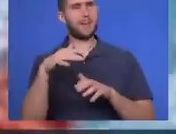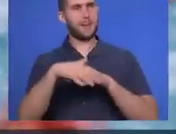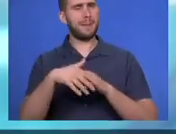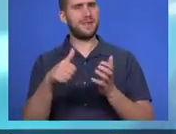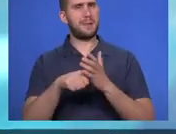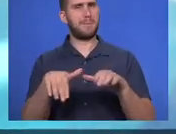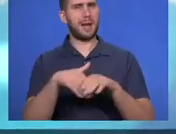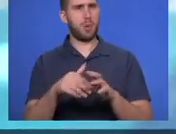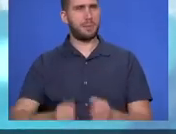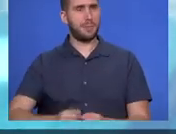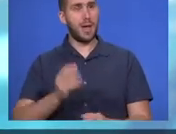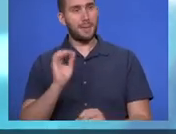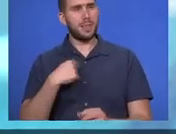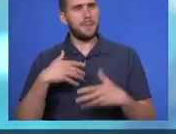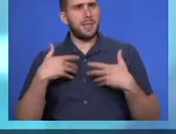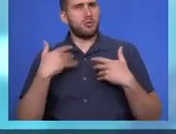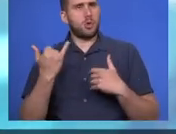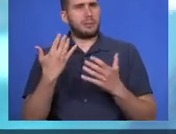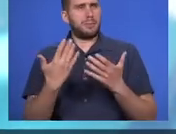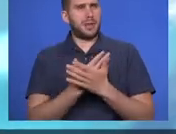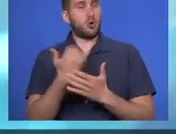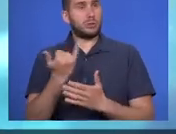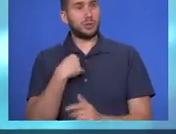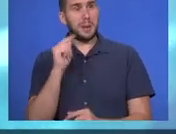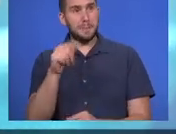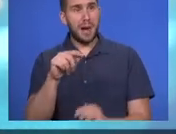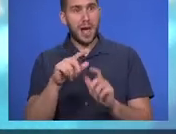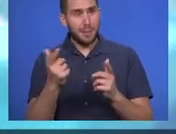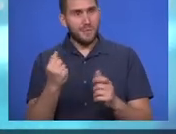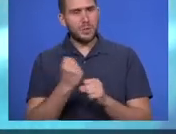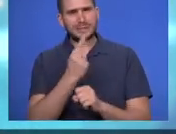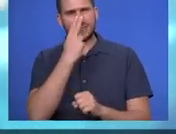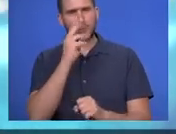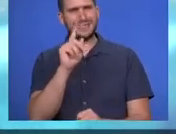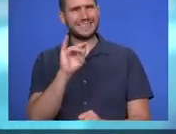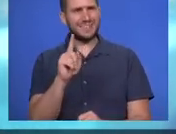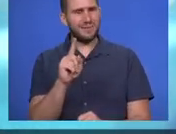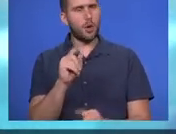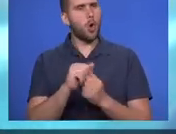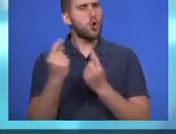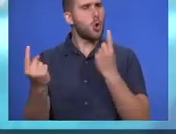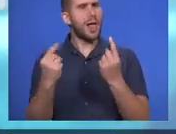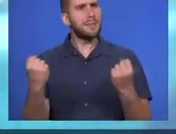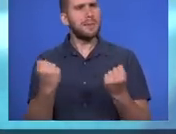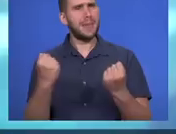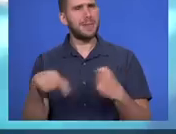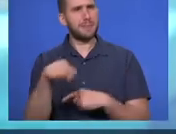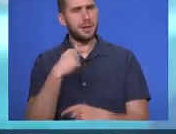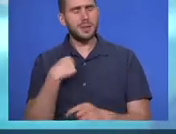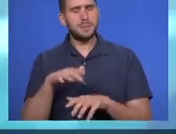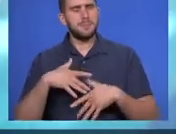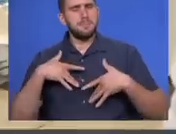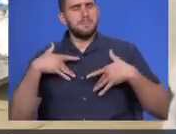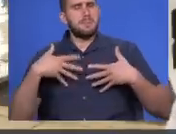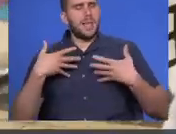הפועלים. האמת שאני מתרגש כל פעם מחדש. כל פעם כשאני מגיע לבריכה ועושה ניסוי עם זיו או עם כל אחד מהמתאמנים שלנו, אני